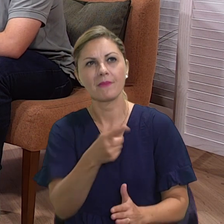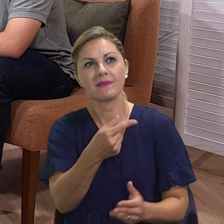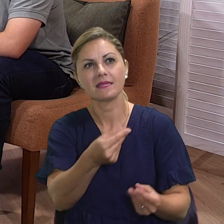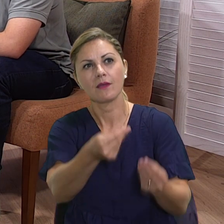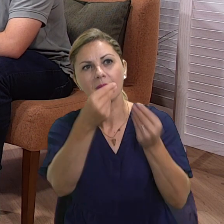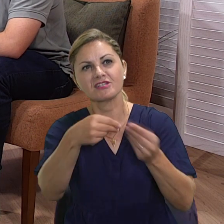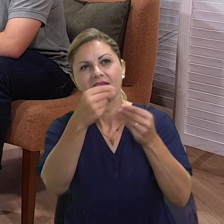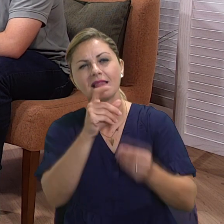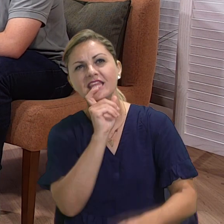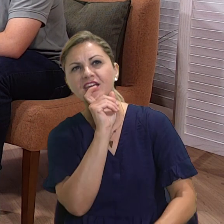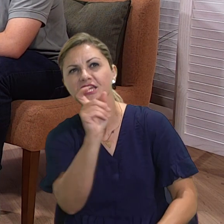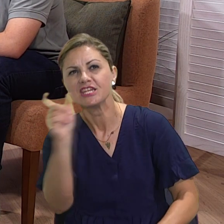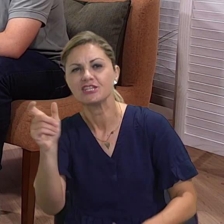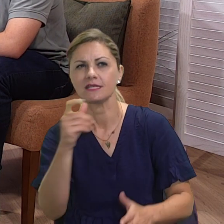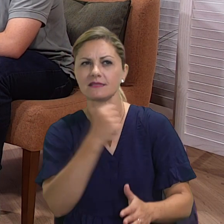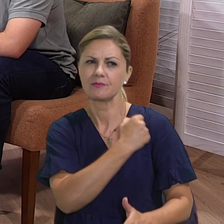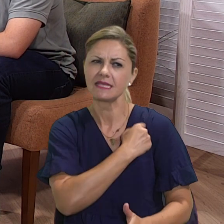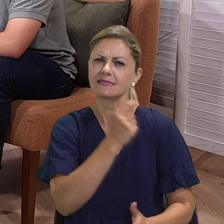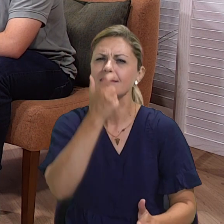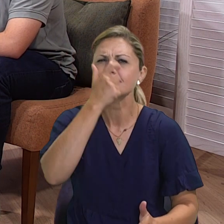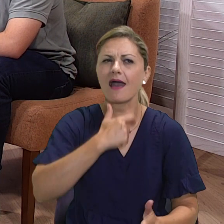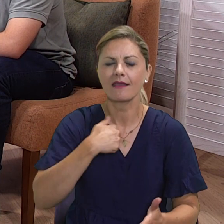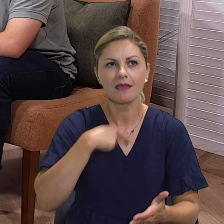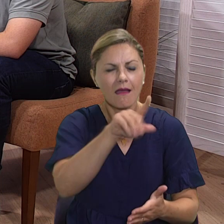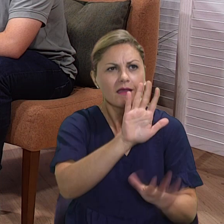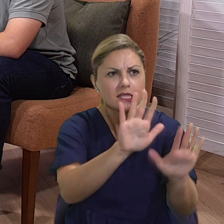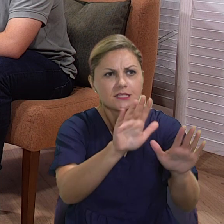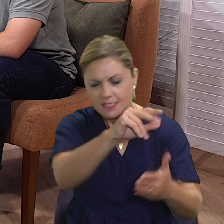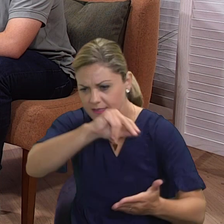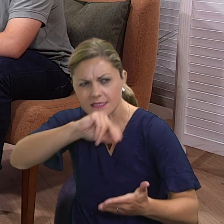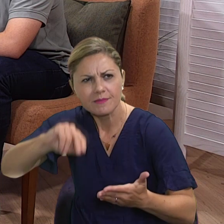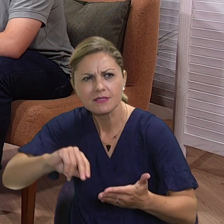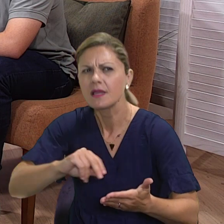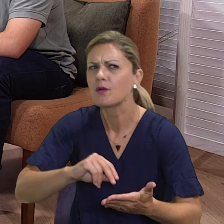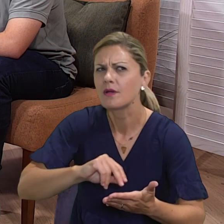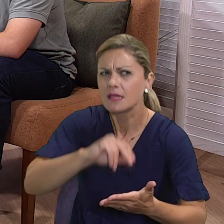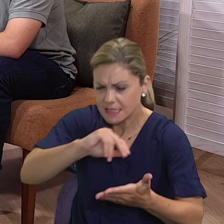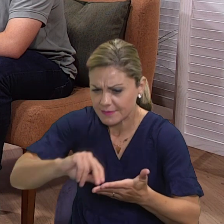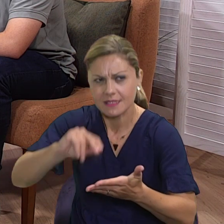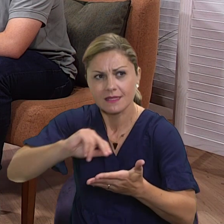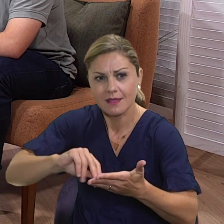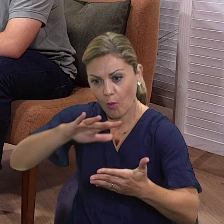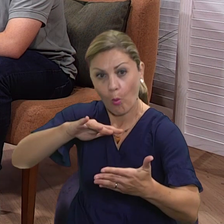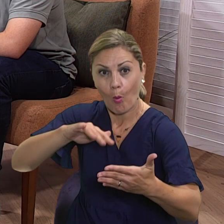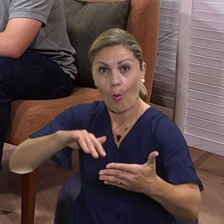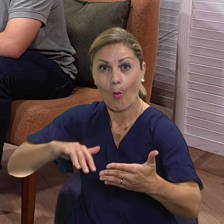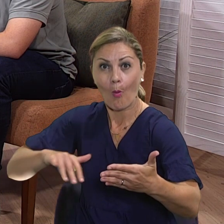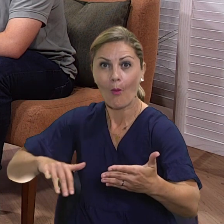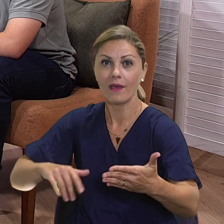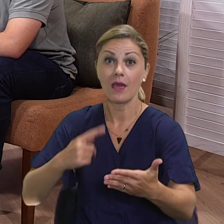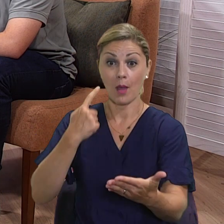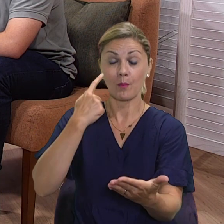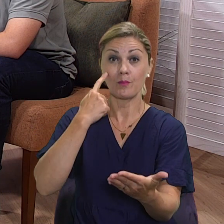i ja bi zapisao na rukovnik. Iskupilo se toliko toga da se mogao izdati splitski rječnik. Međutim, kako je tu bilo više